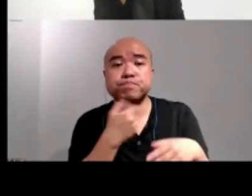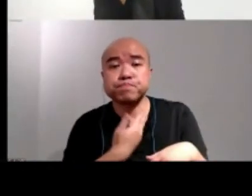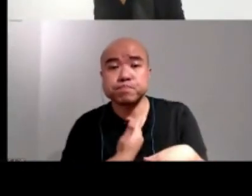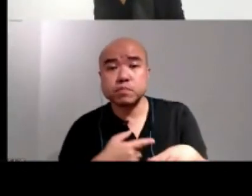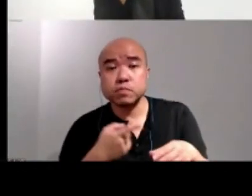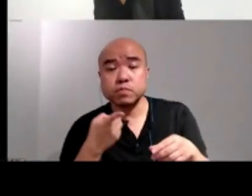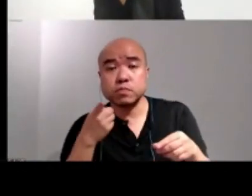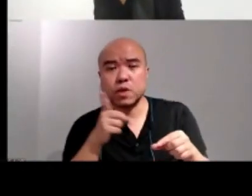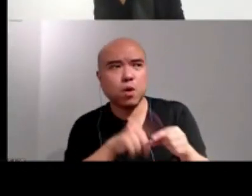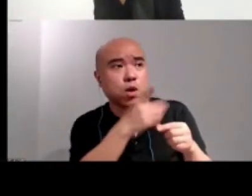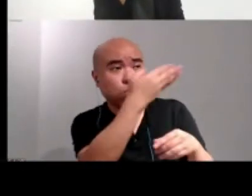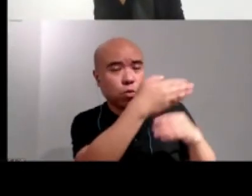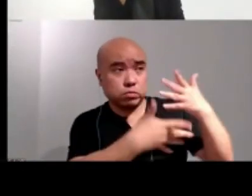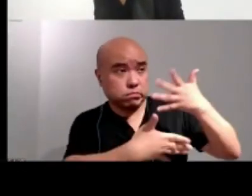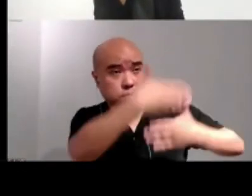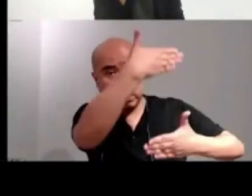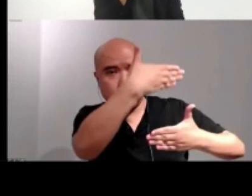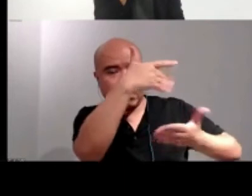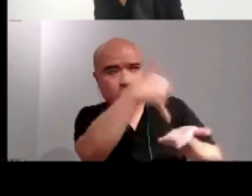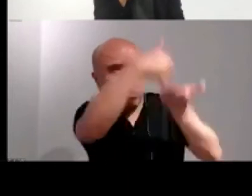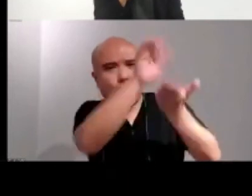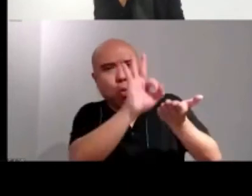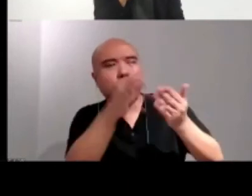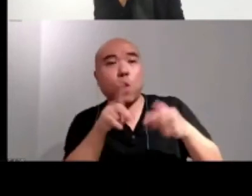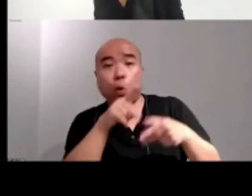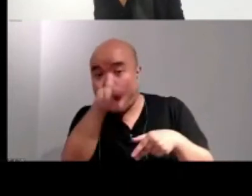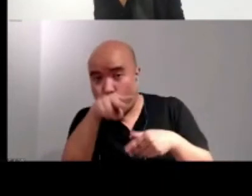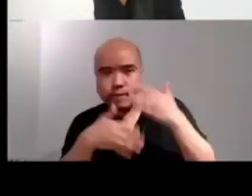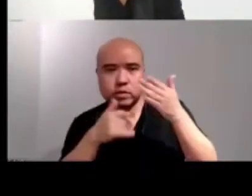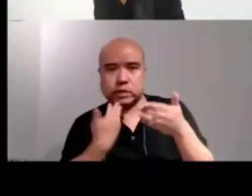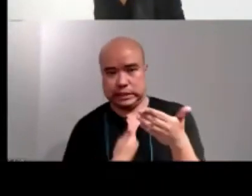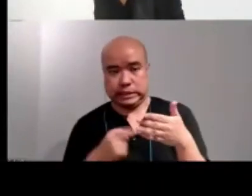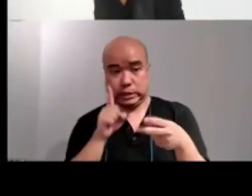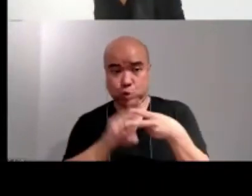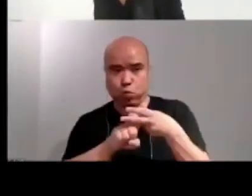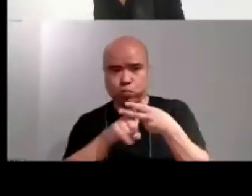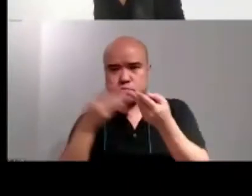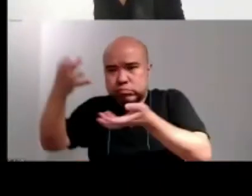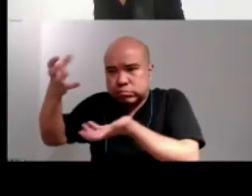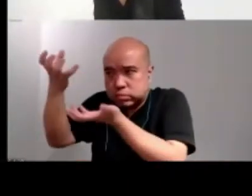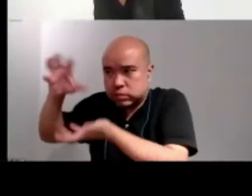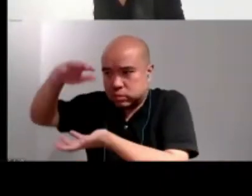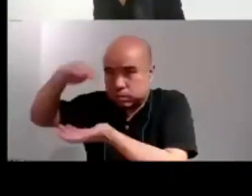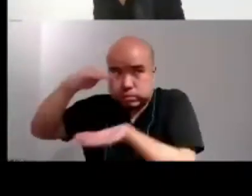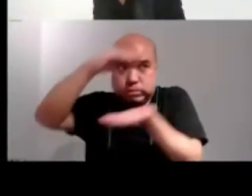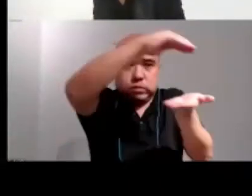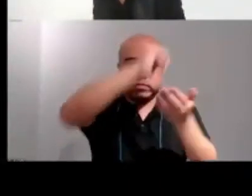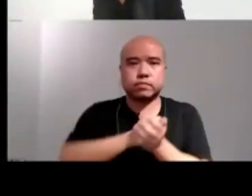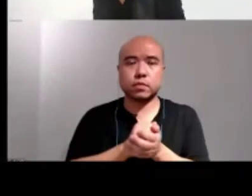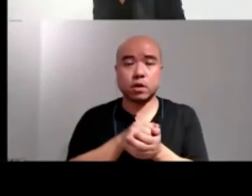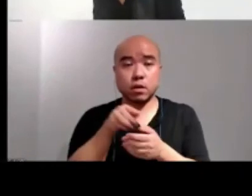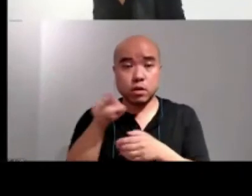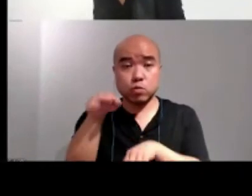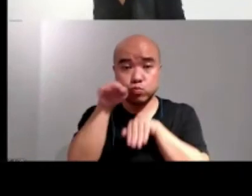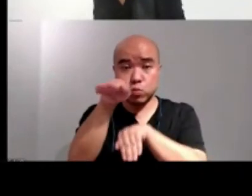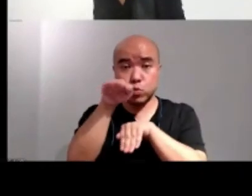後。仔仔可以終於都有台去讀書。呢個係一個喺佐敦嘅一個單位，一個